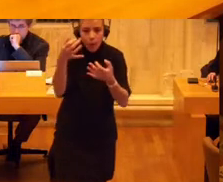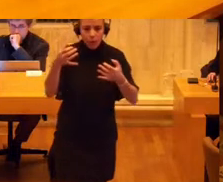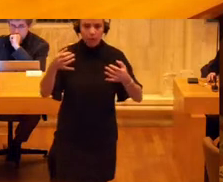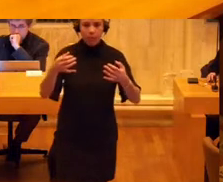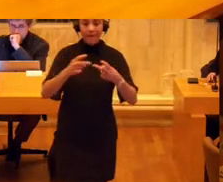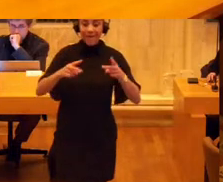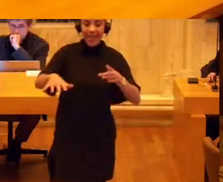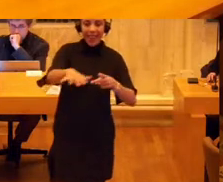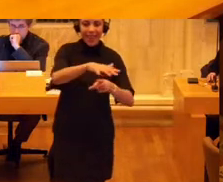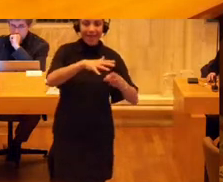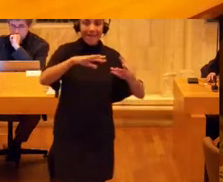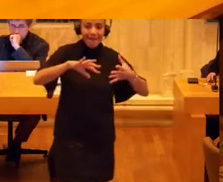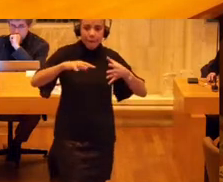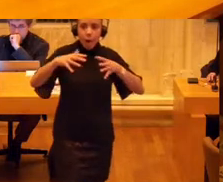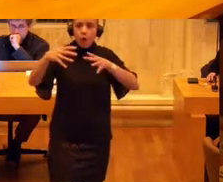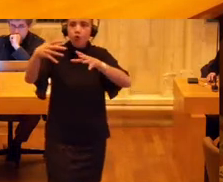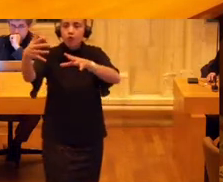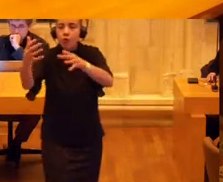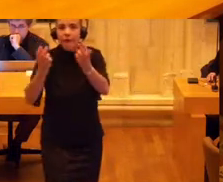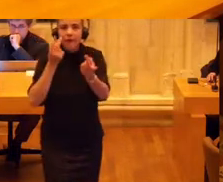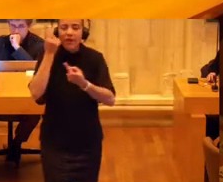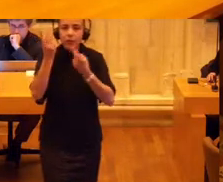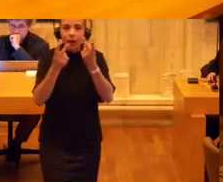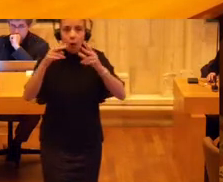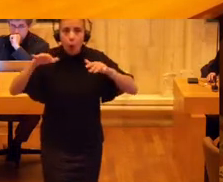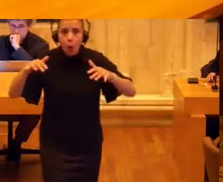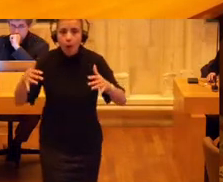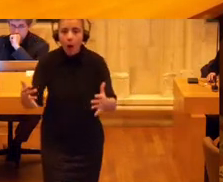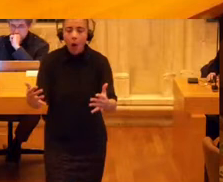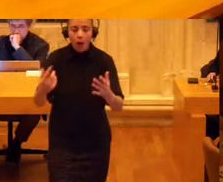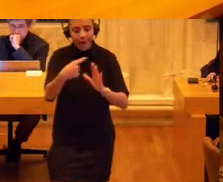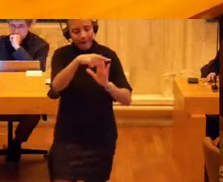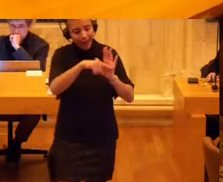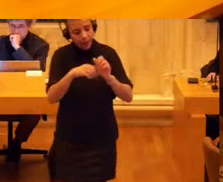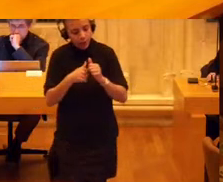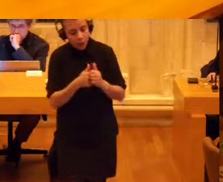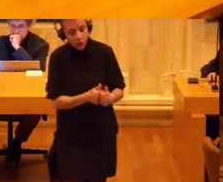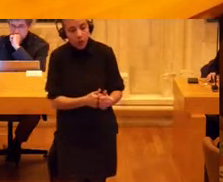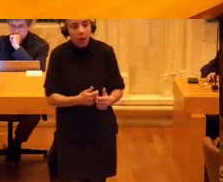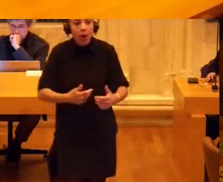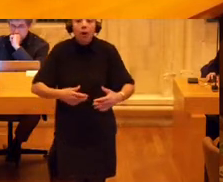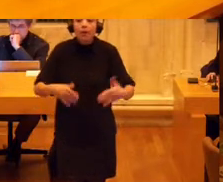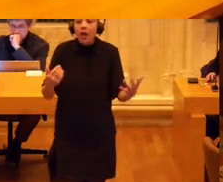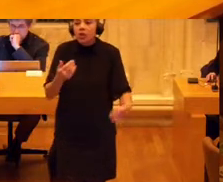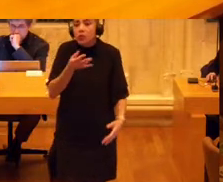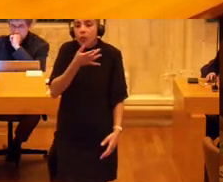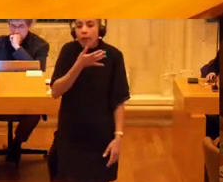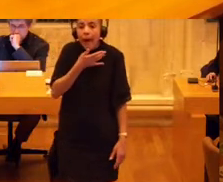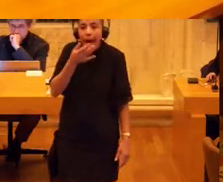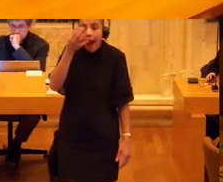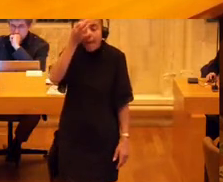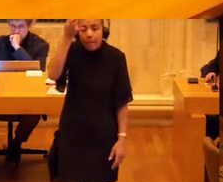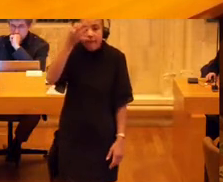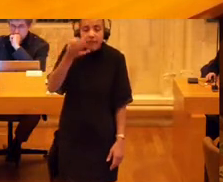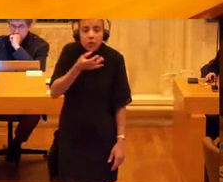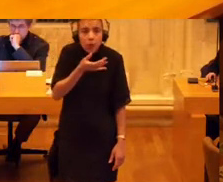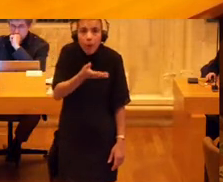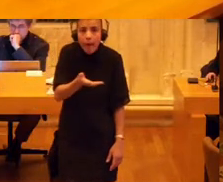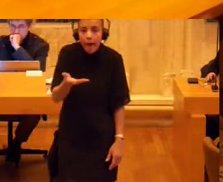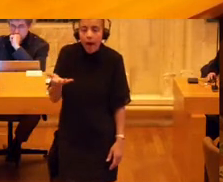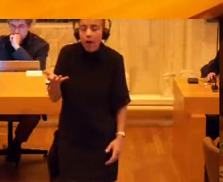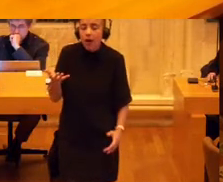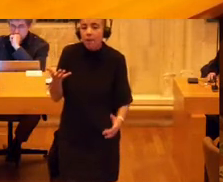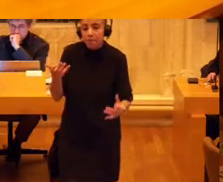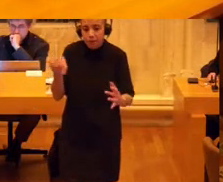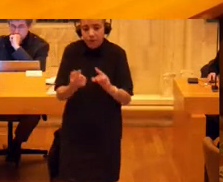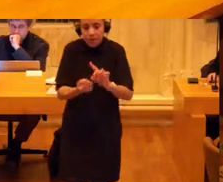lumineux, que ce soit sur la publicité, à l'intérieur des vitrines ou sur notre mobilier urbain,